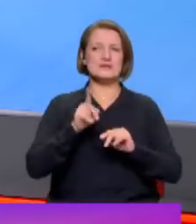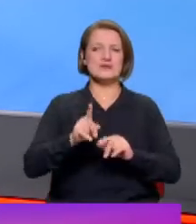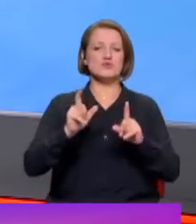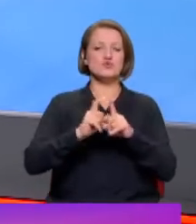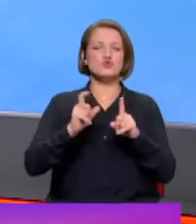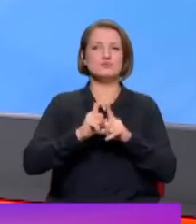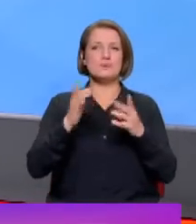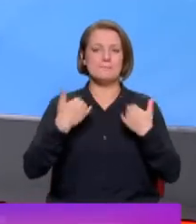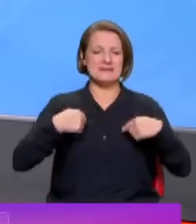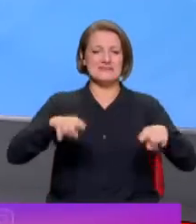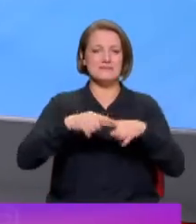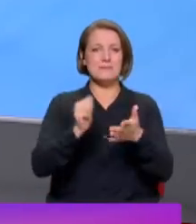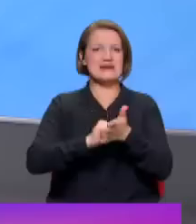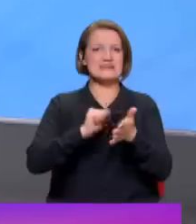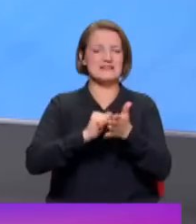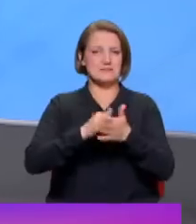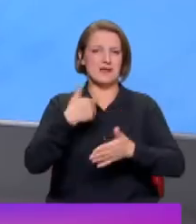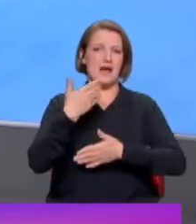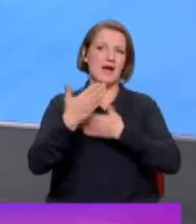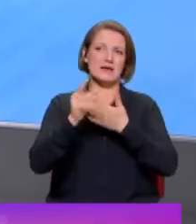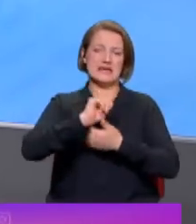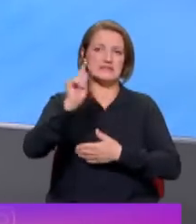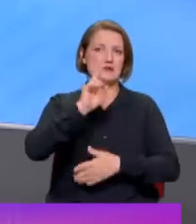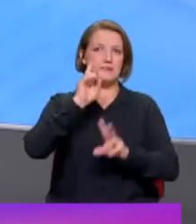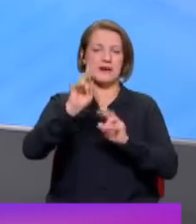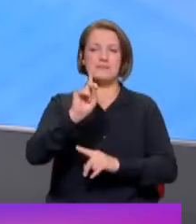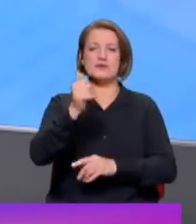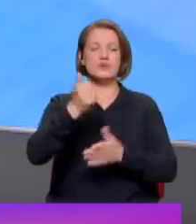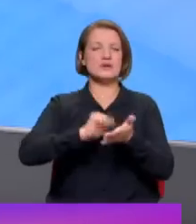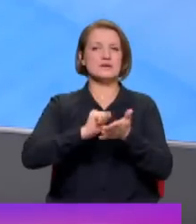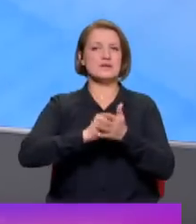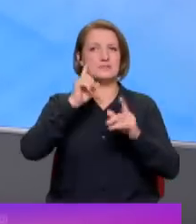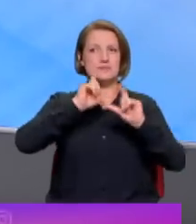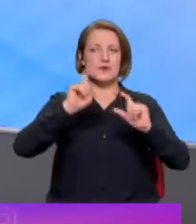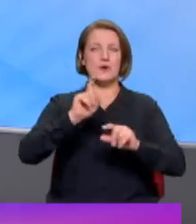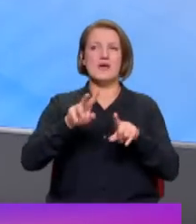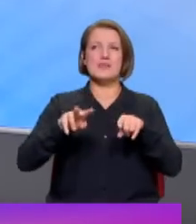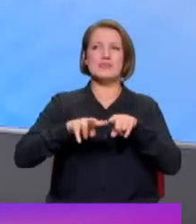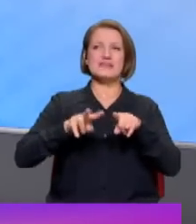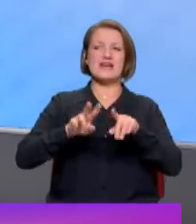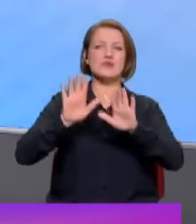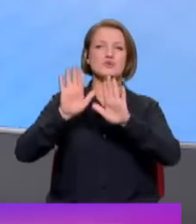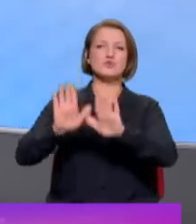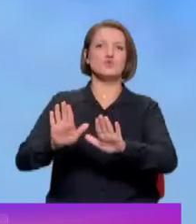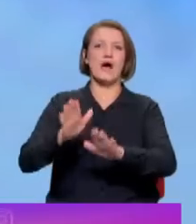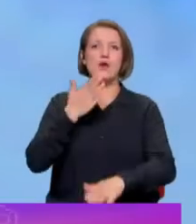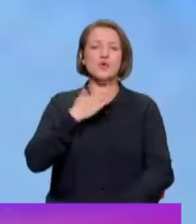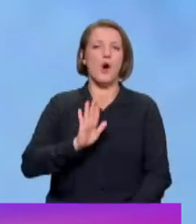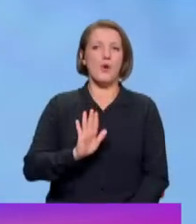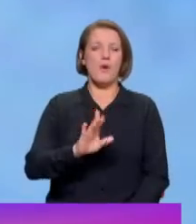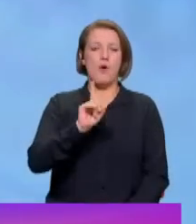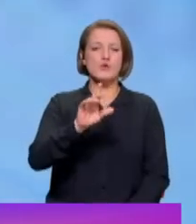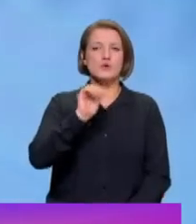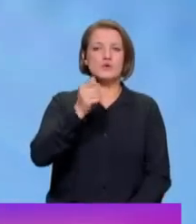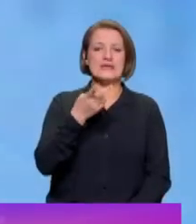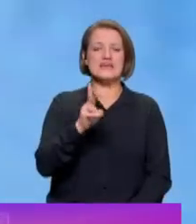durumun bizim gazetelerimiz yansımalarına bakalım bir gün gazetesi manşetten diyor ki netanyahu'yu durduran yok 14